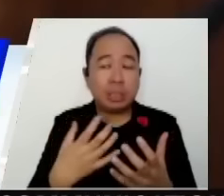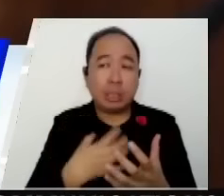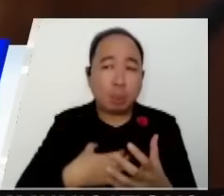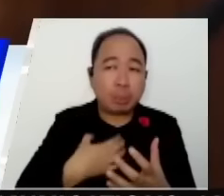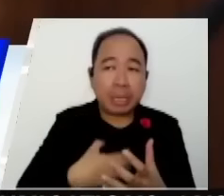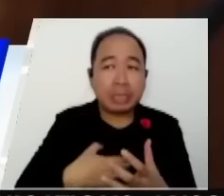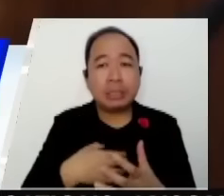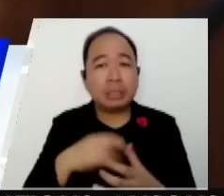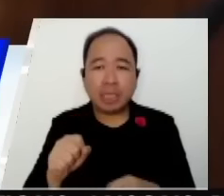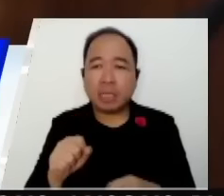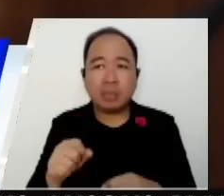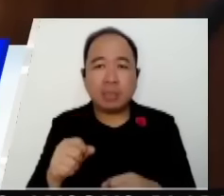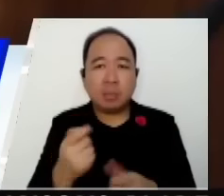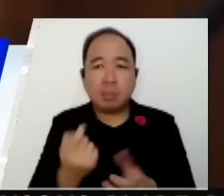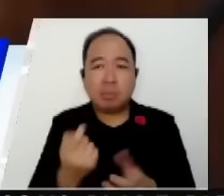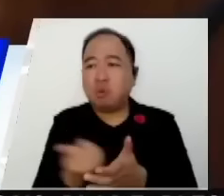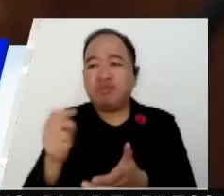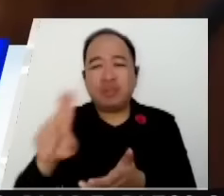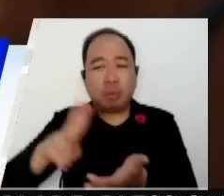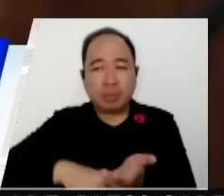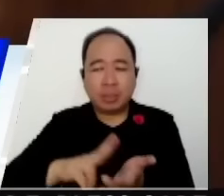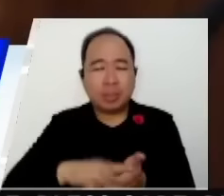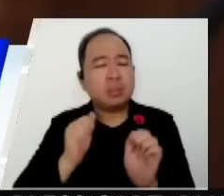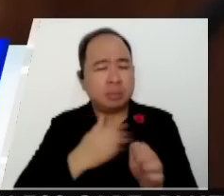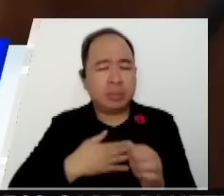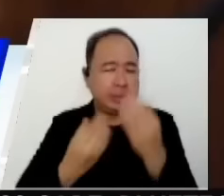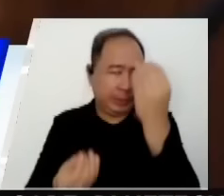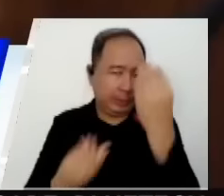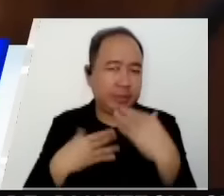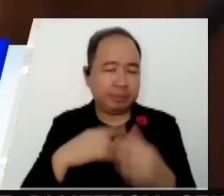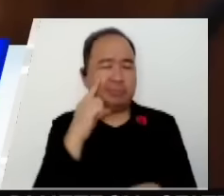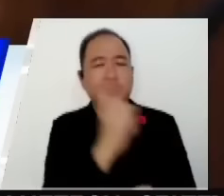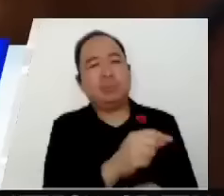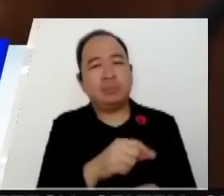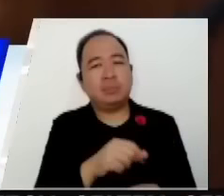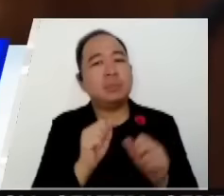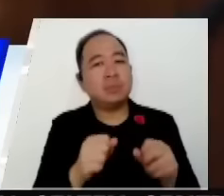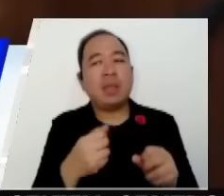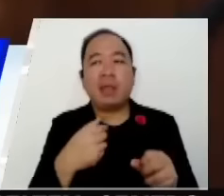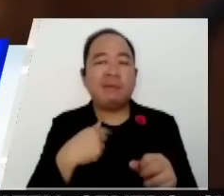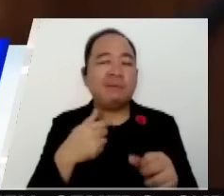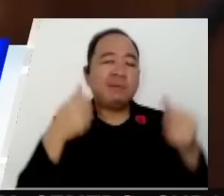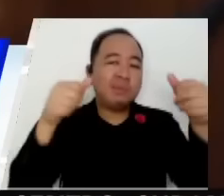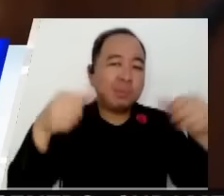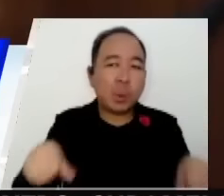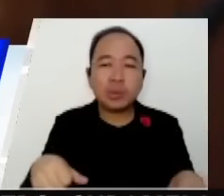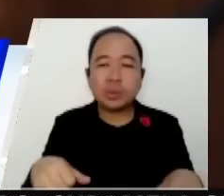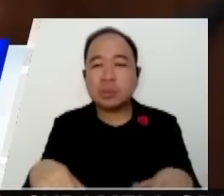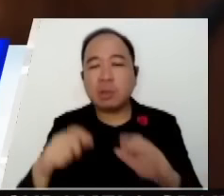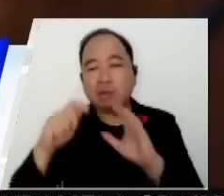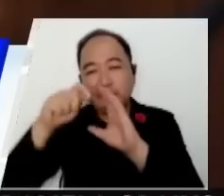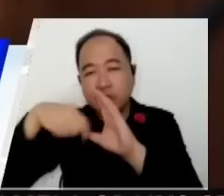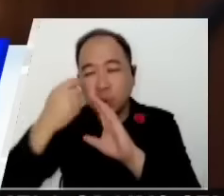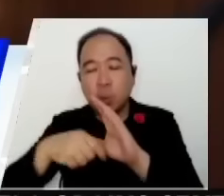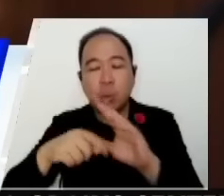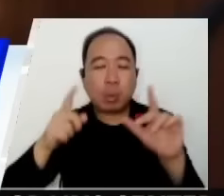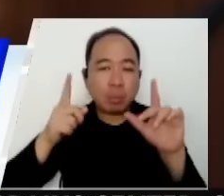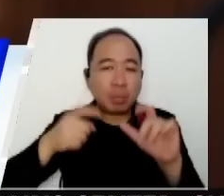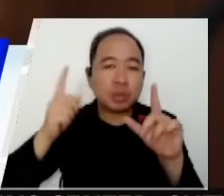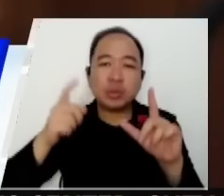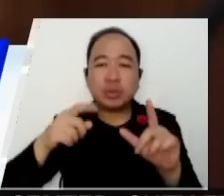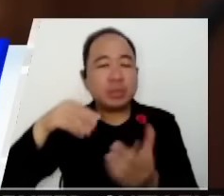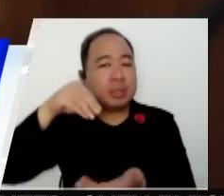po kayong matakot na magsumbong. Magpadala po kayo ng post, ng video, picture o screenshot ng mga text ng